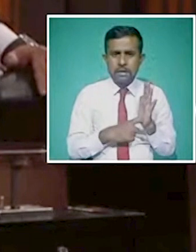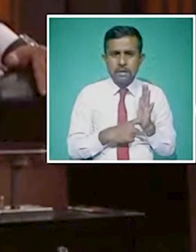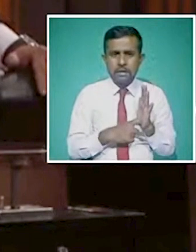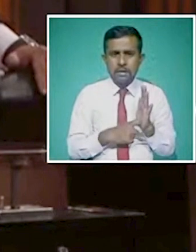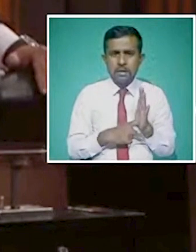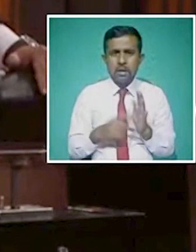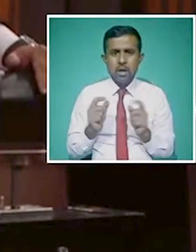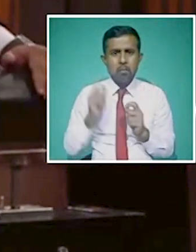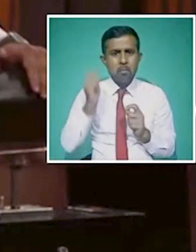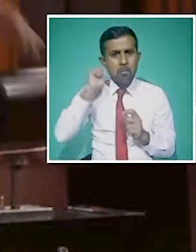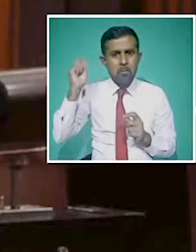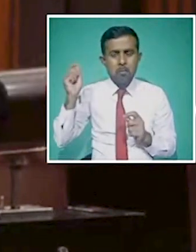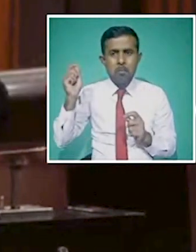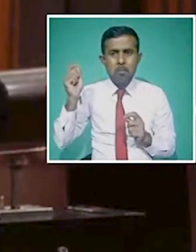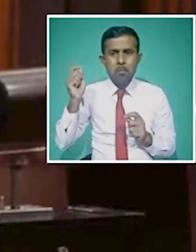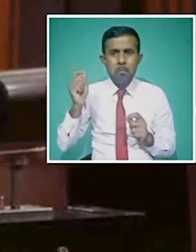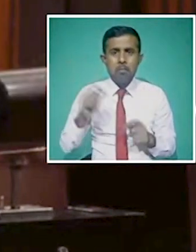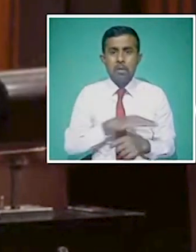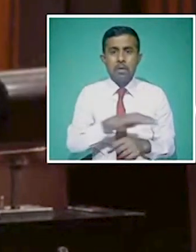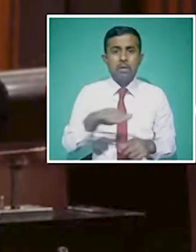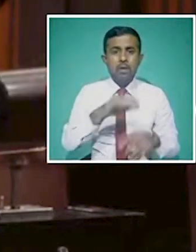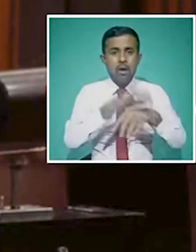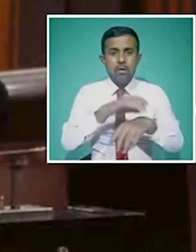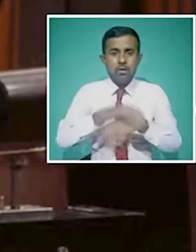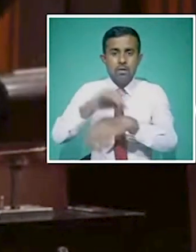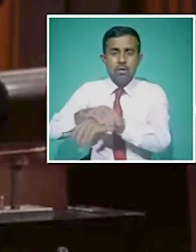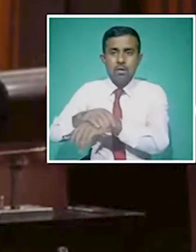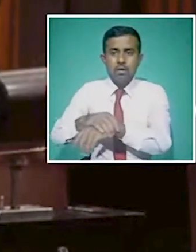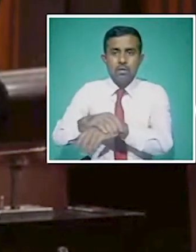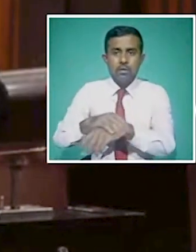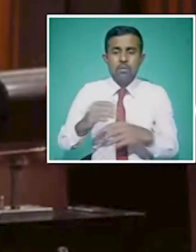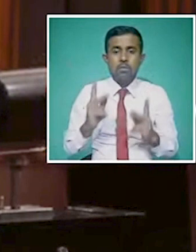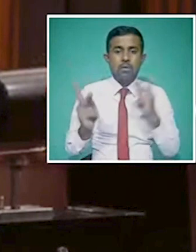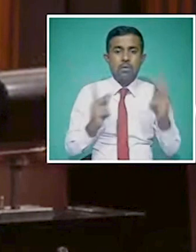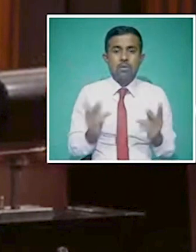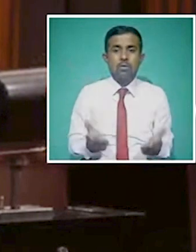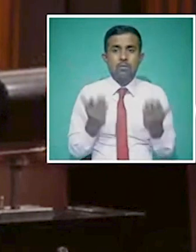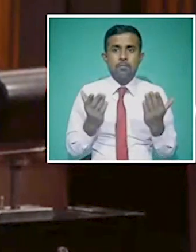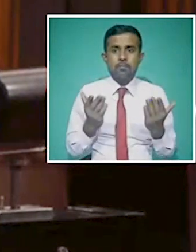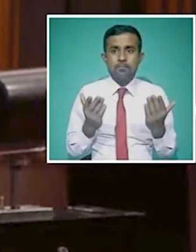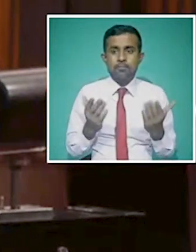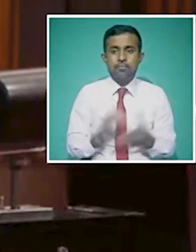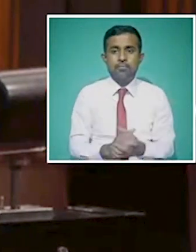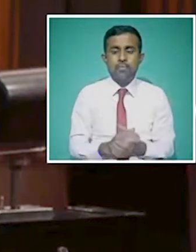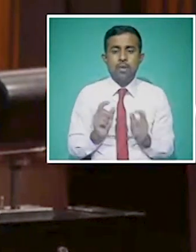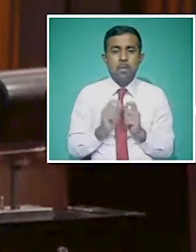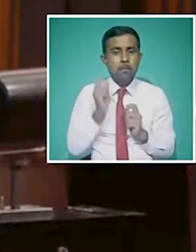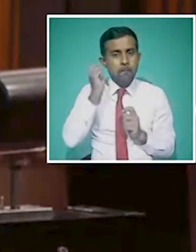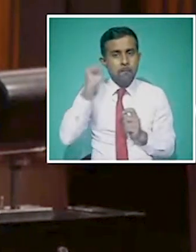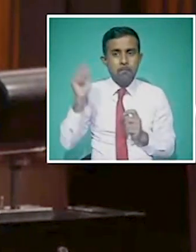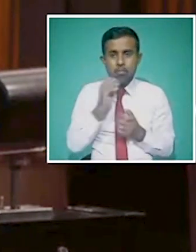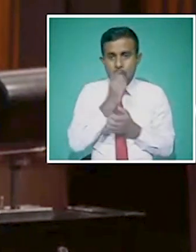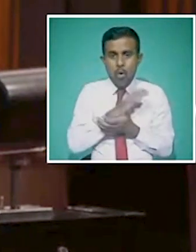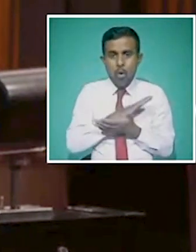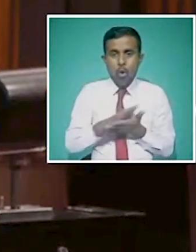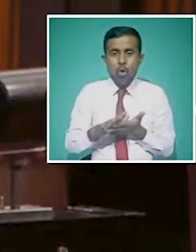indan madakalapo anith patte border wenakala idan handunaagena me idan haraha api ayila tourism karanna yanawa kiyala dan attara madakalapo danada thiyena hotel